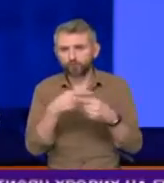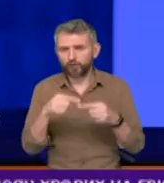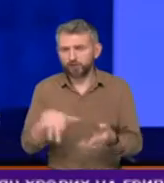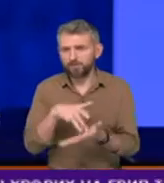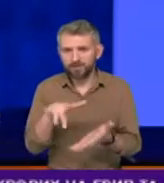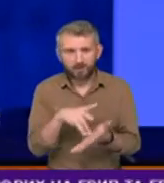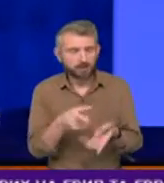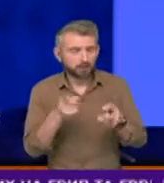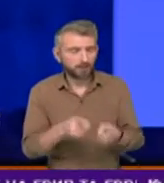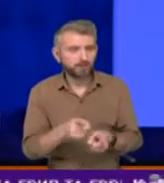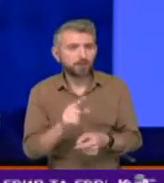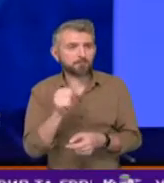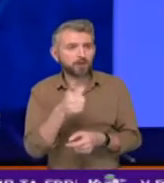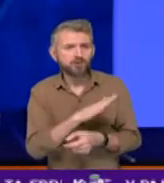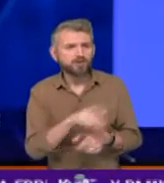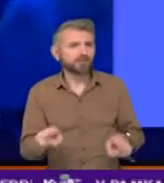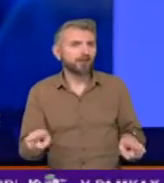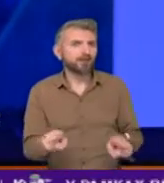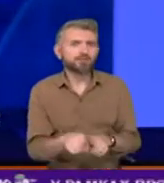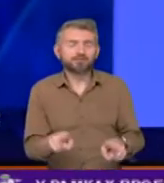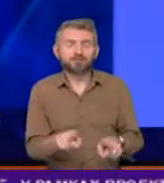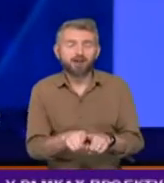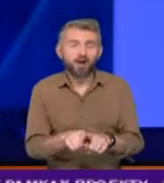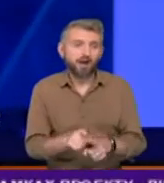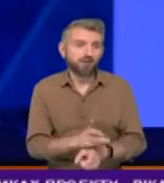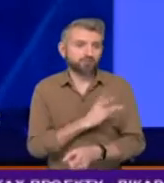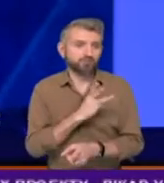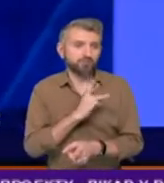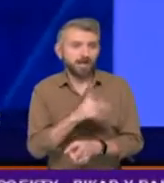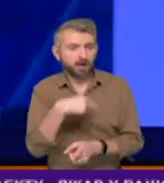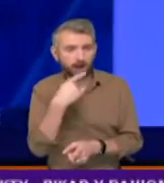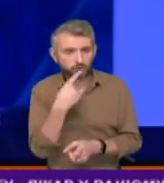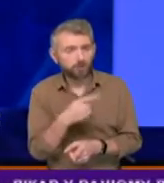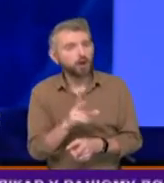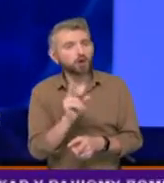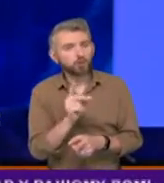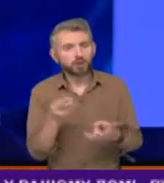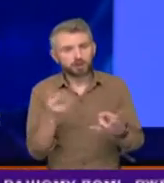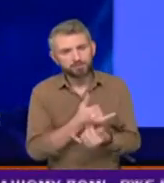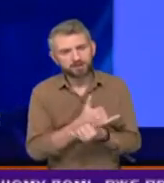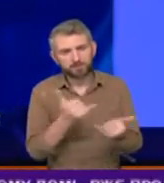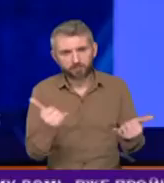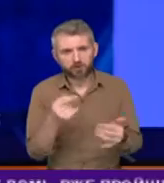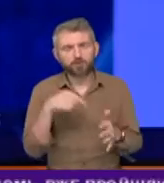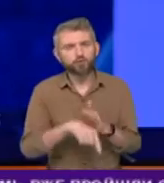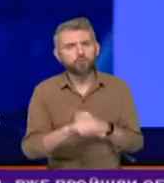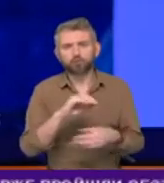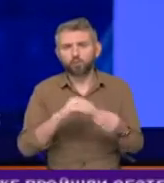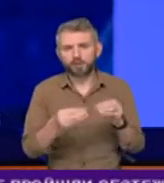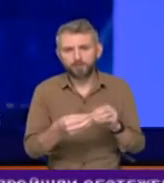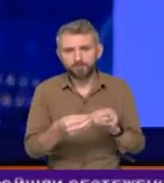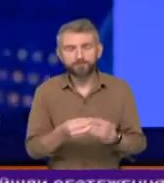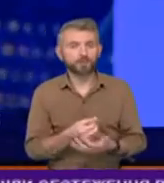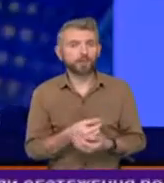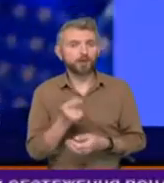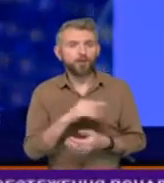насправді, перше, не так аж рвуться, як кажуть, але момент другий. Дійсно, треба це забезпечити. Знаєте, в чому стопор? Тут